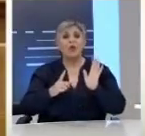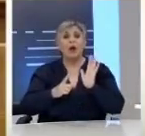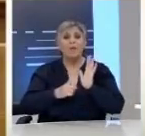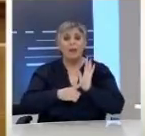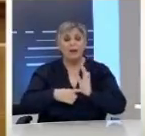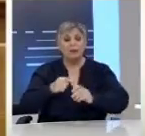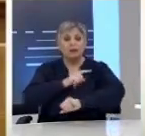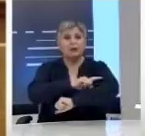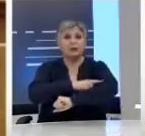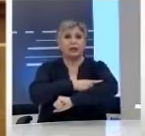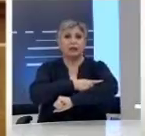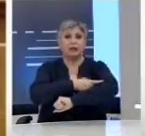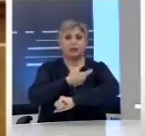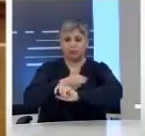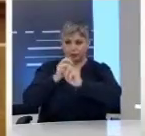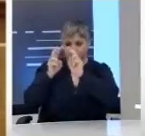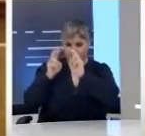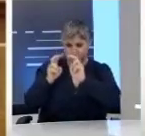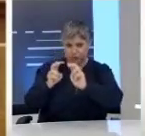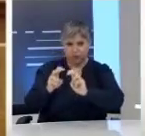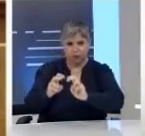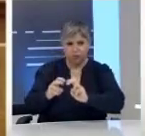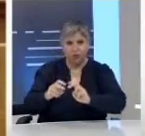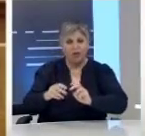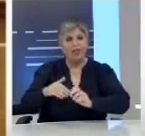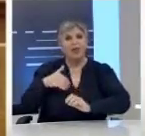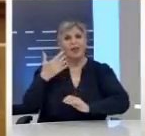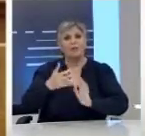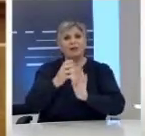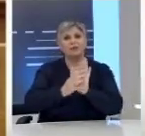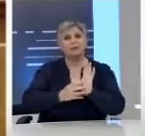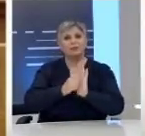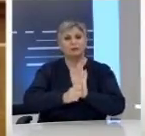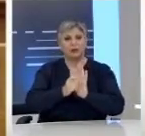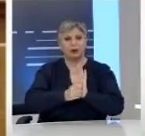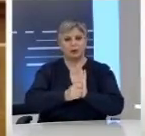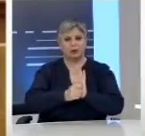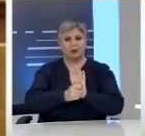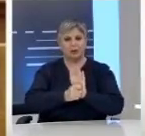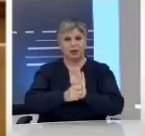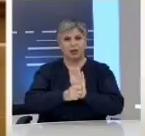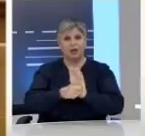κρίση για ένα συνάνθρωπό μας ο οποίος θέλει να κάνει τη φιλομετάβαση.